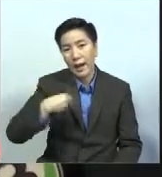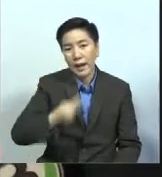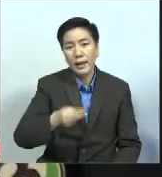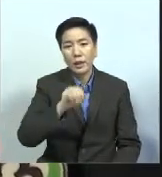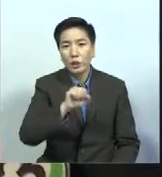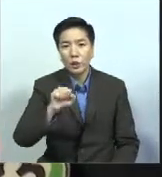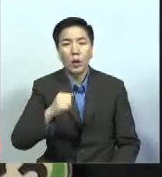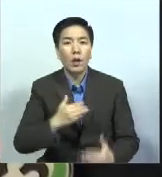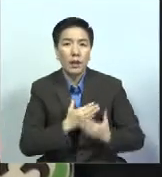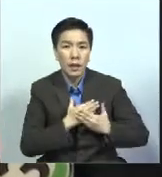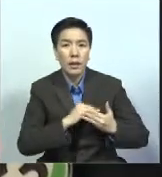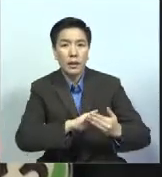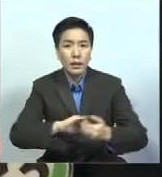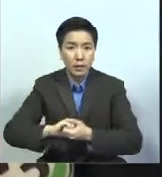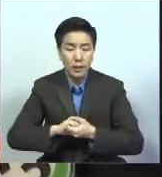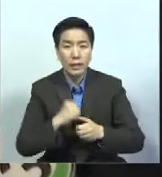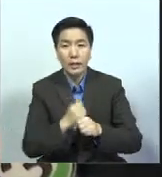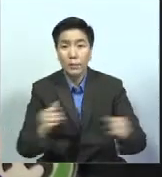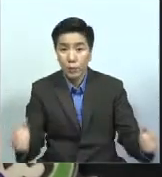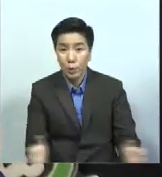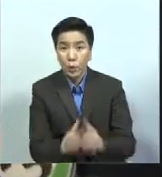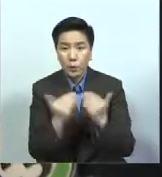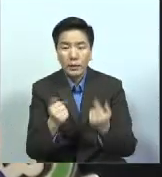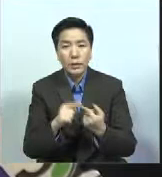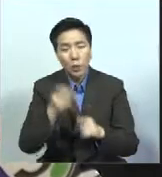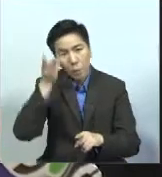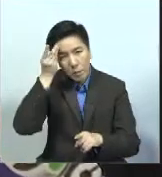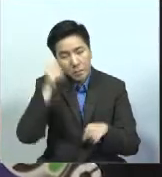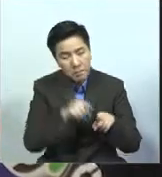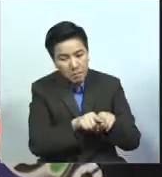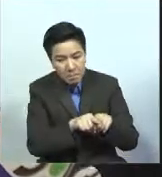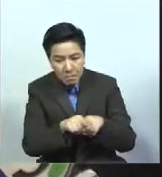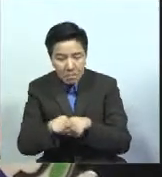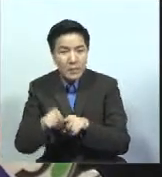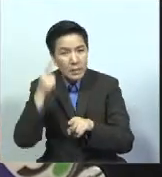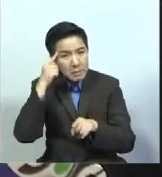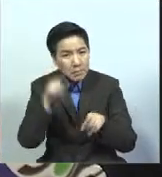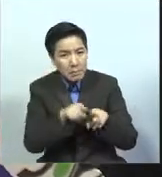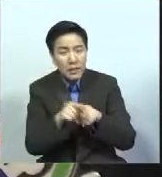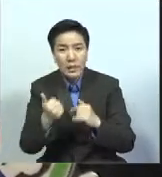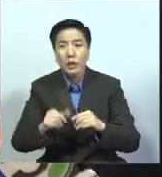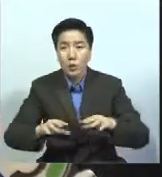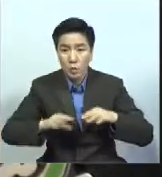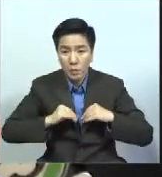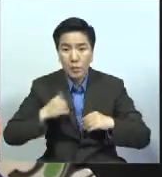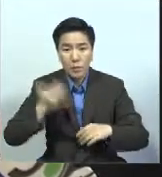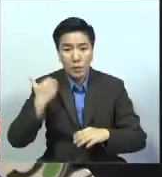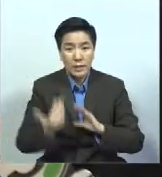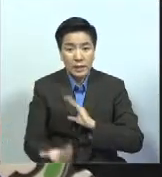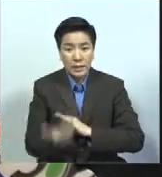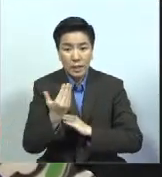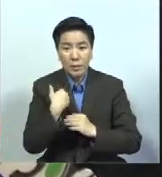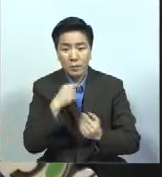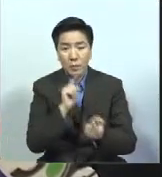ยมีความรักความสามัคคีในการทำงานร่วมกันและมีความคิดไปในทิศทางเดียวกันขณะที่ก็ยอมรับนะครับว่าเมื่อช่วงเช้